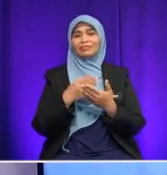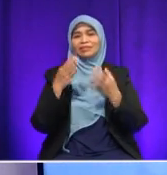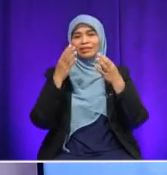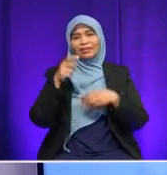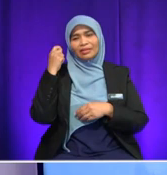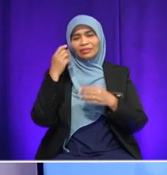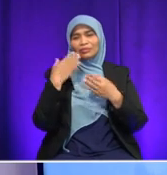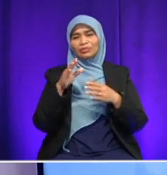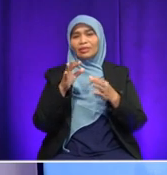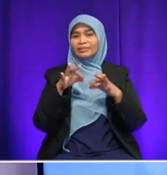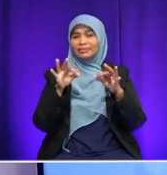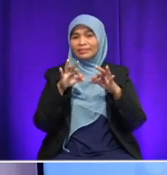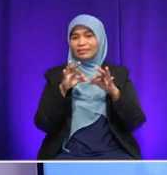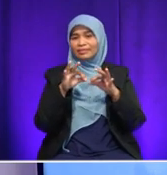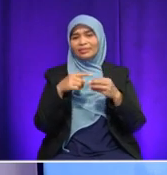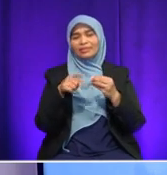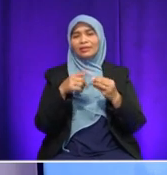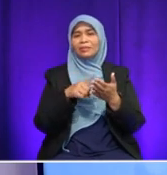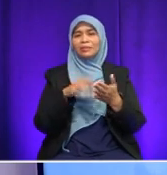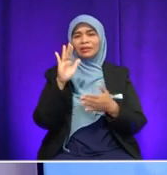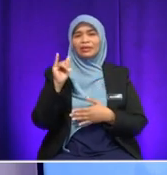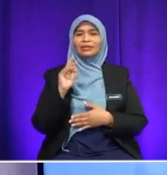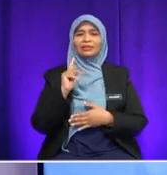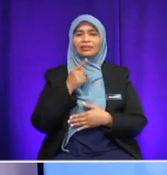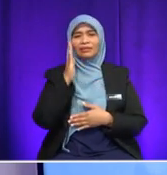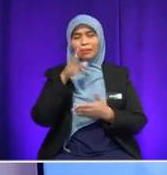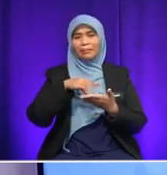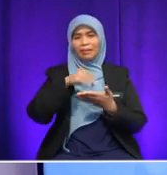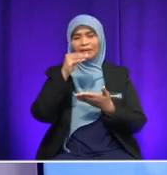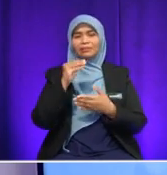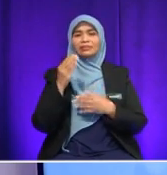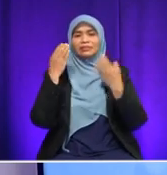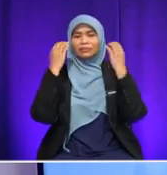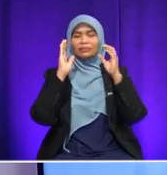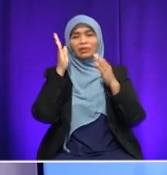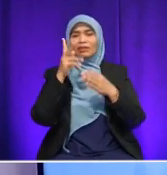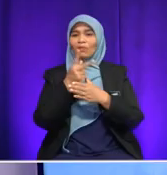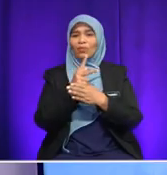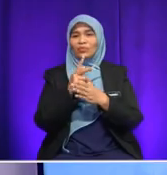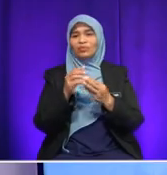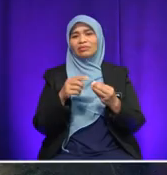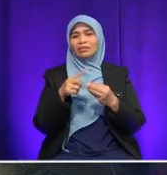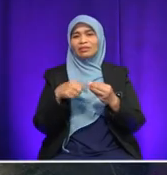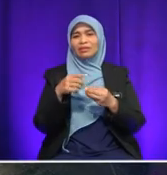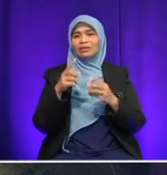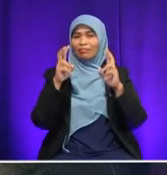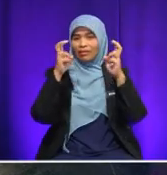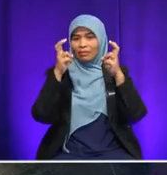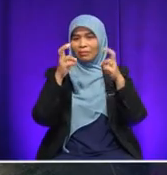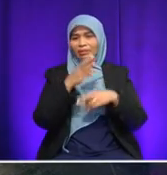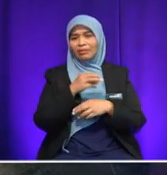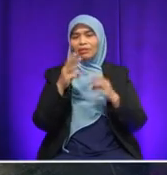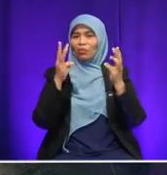mengenai apa yang kita nak belajar. Dan katanya kali ini Cikgu nak kongsikan mengenai tema dan juga watak. Betul ke, Cikgu? Betul. Jom